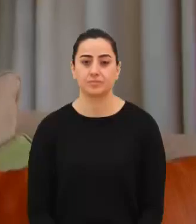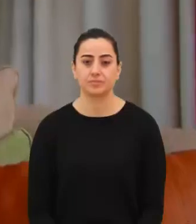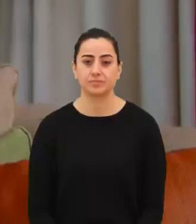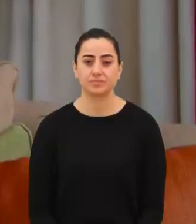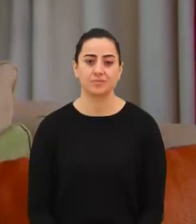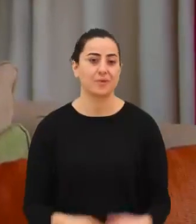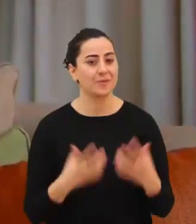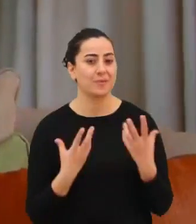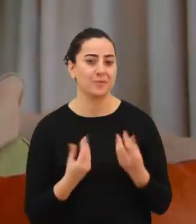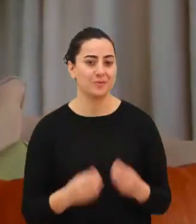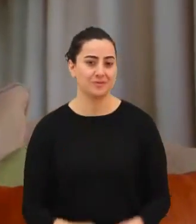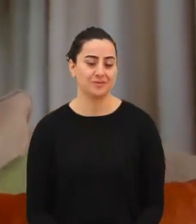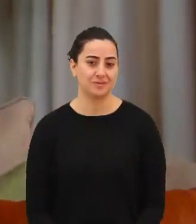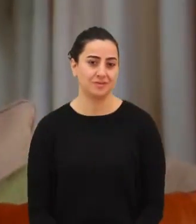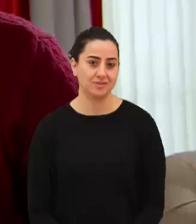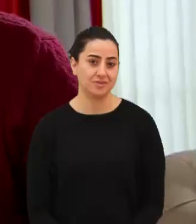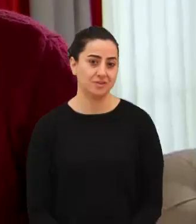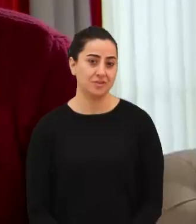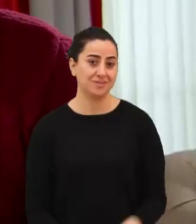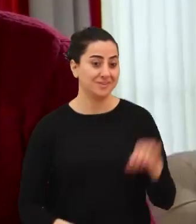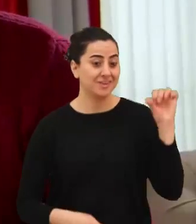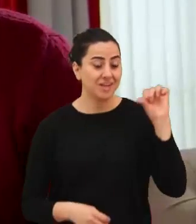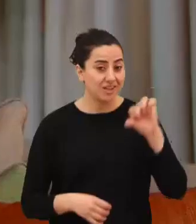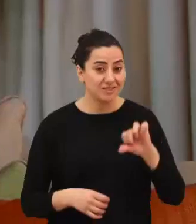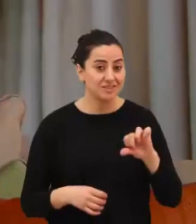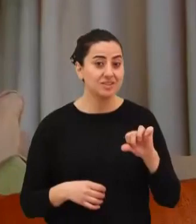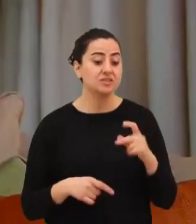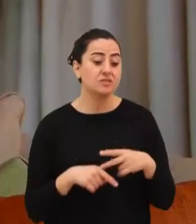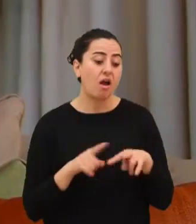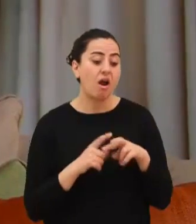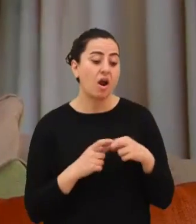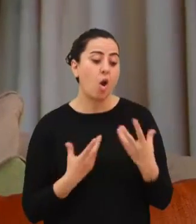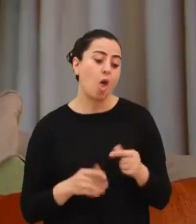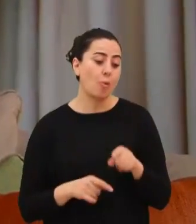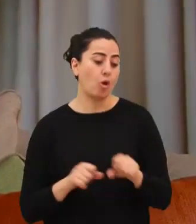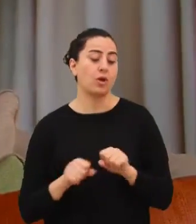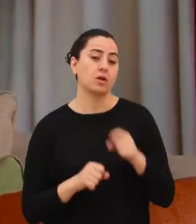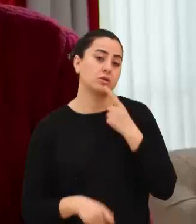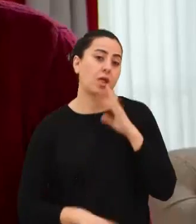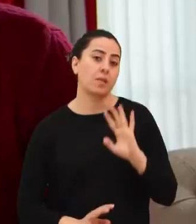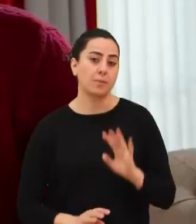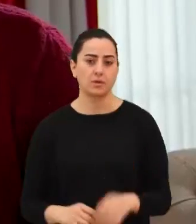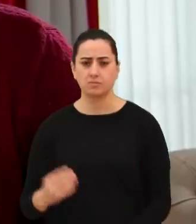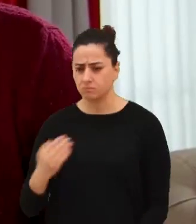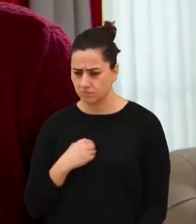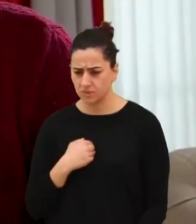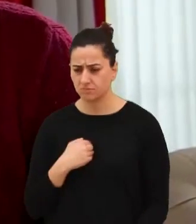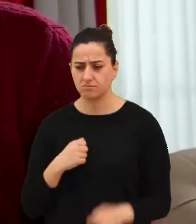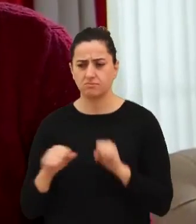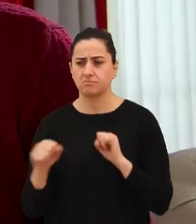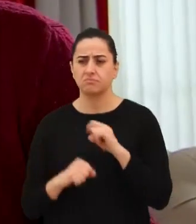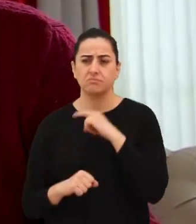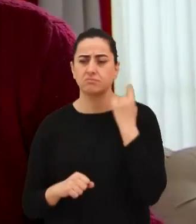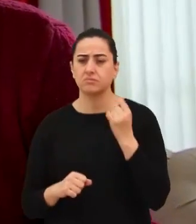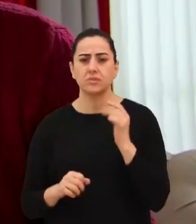şimdi. Yalnız bak, yenildikçe öyle zar gelmiyor, melmiyor diye mızmızlanmak yok yani. Bizde hiçbir mazeret